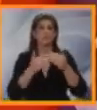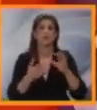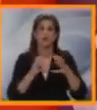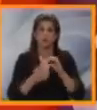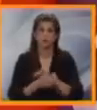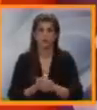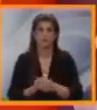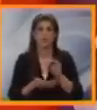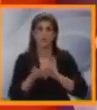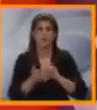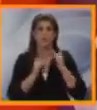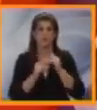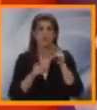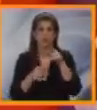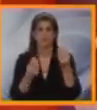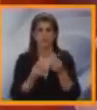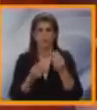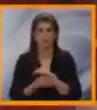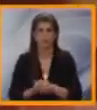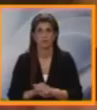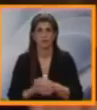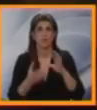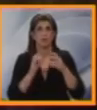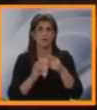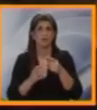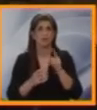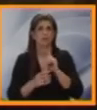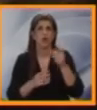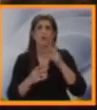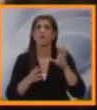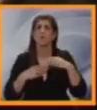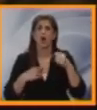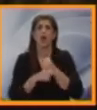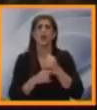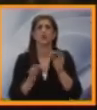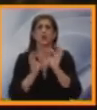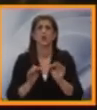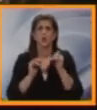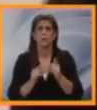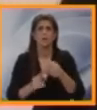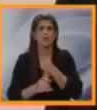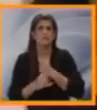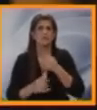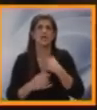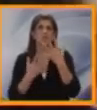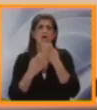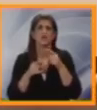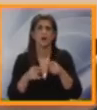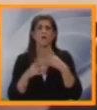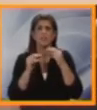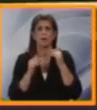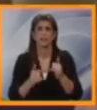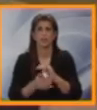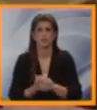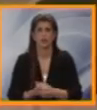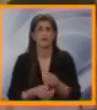הקיבוצית. יאיר קראוס כתבנו היה שם. הקיבוץ הזה לא עשה כלום אז ולא מוכן לעשות כלום היום. אני מצטערת שחזרתי לפה בכלל.